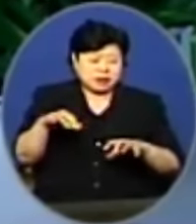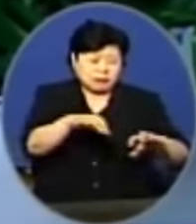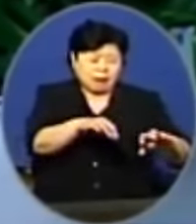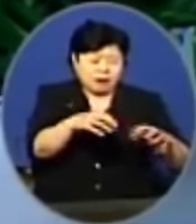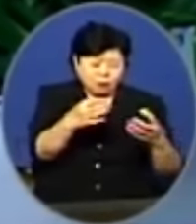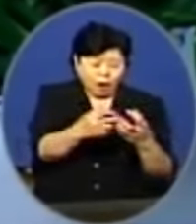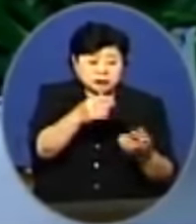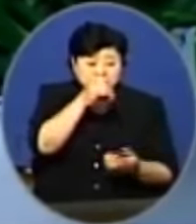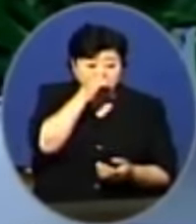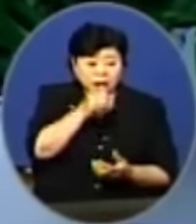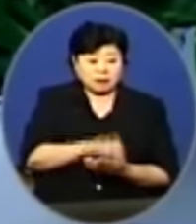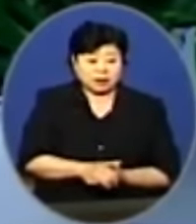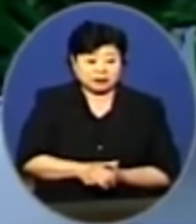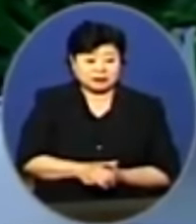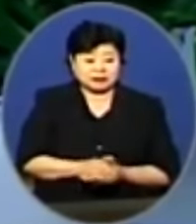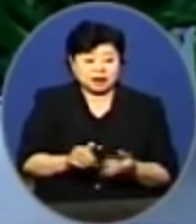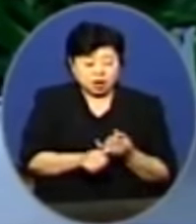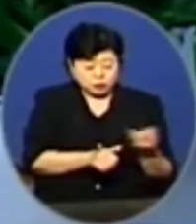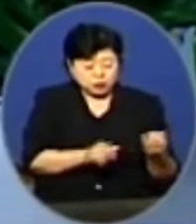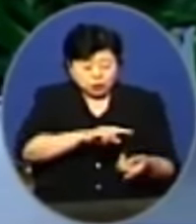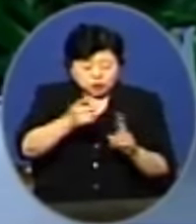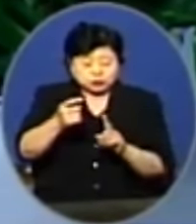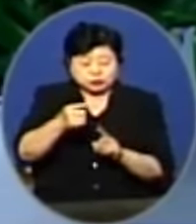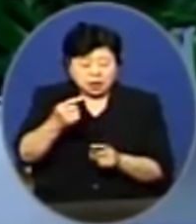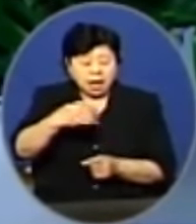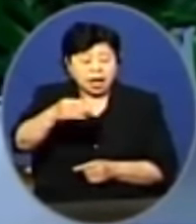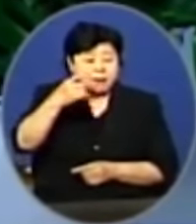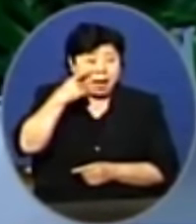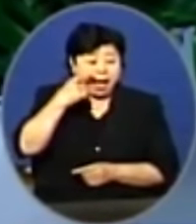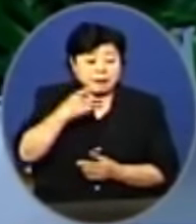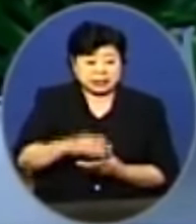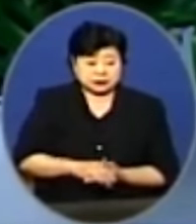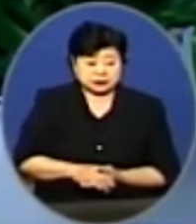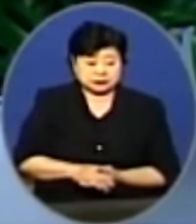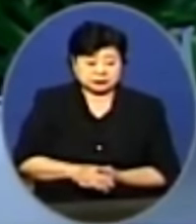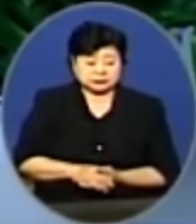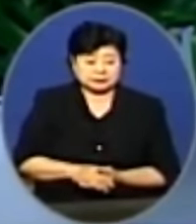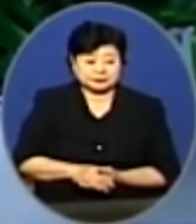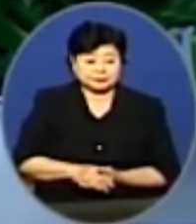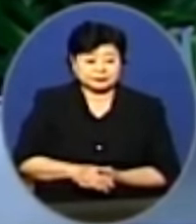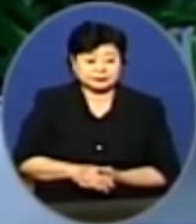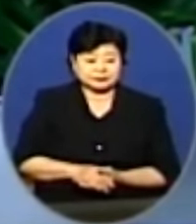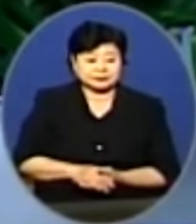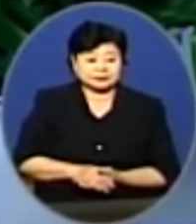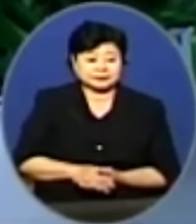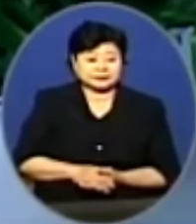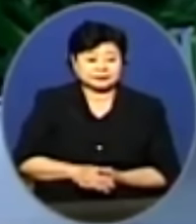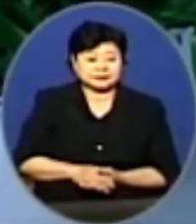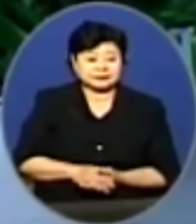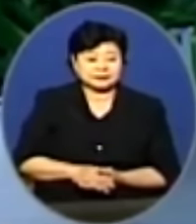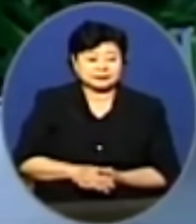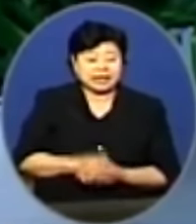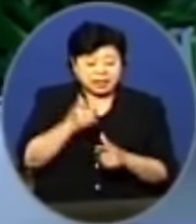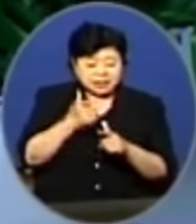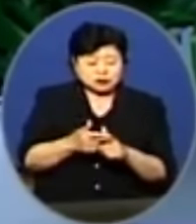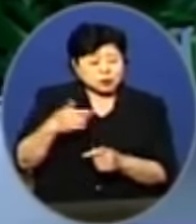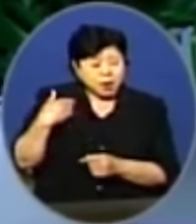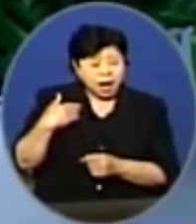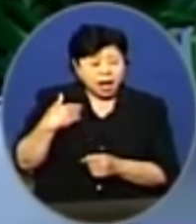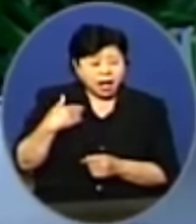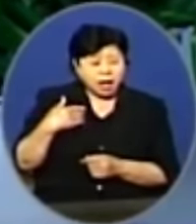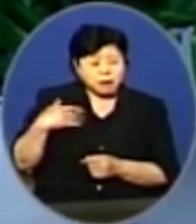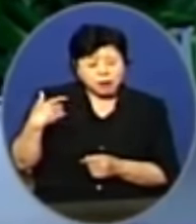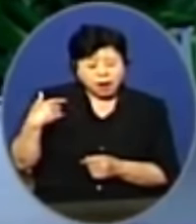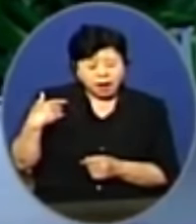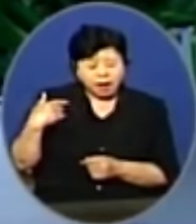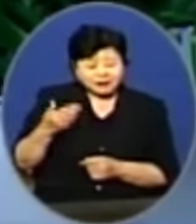와글와글하다. 마누라 고치려면 거기에 가라 그러더랍니다. 그래서 그는 예수님도 모르고 아무것도